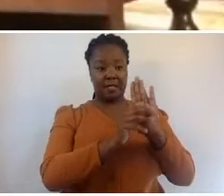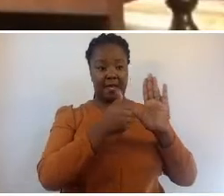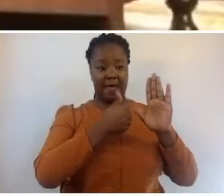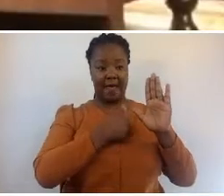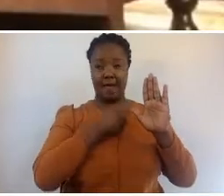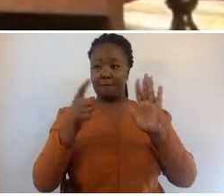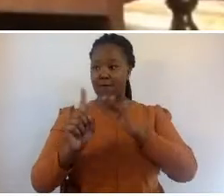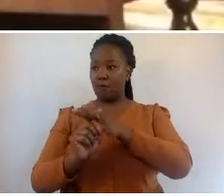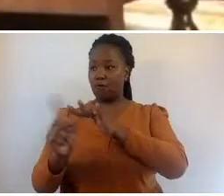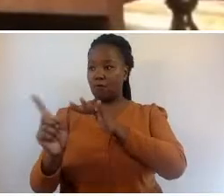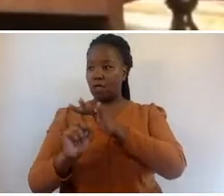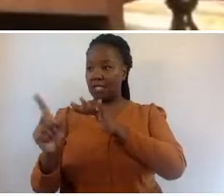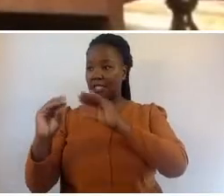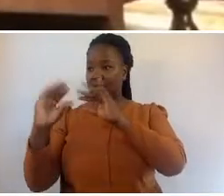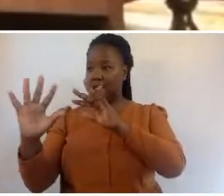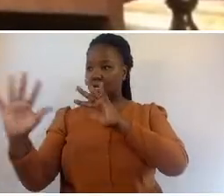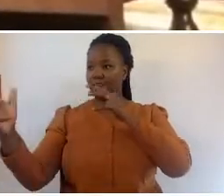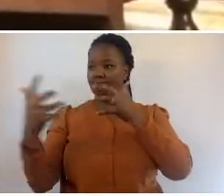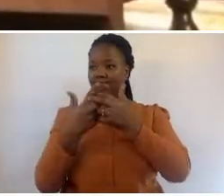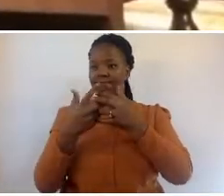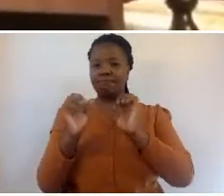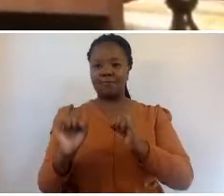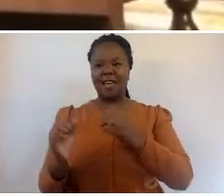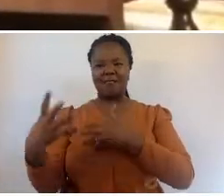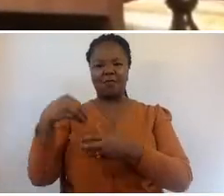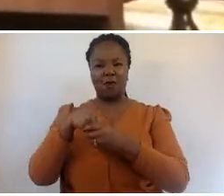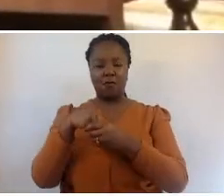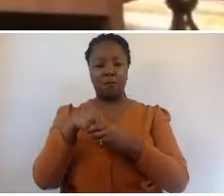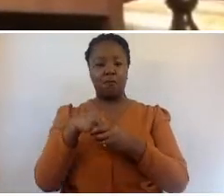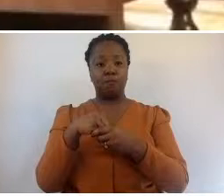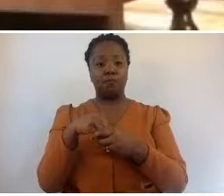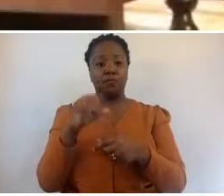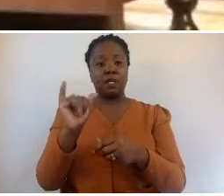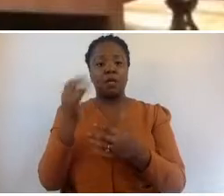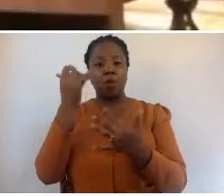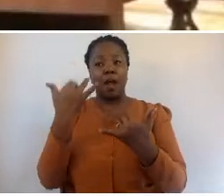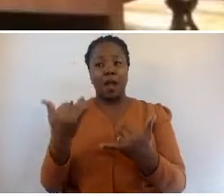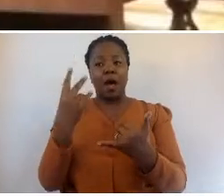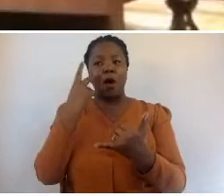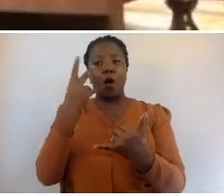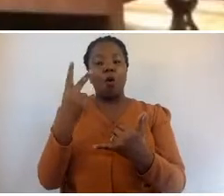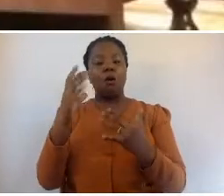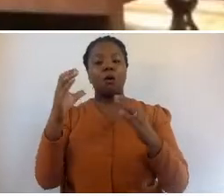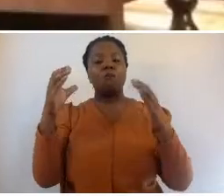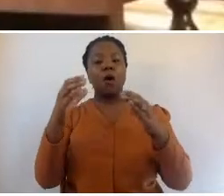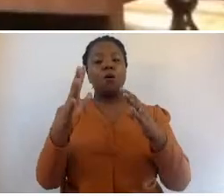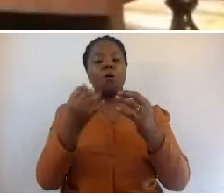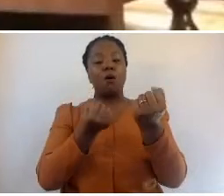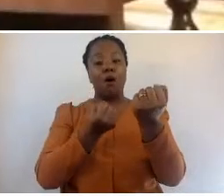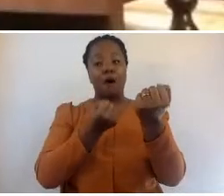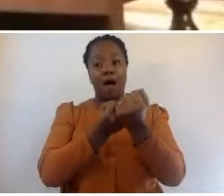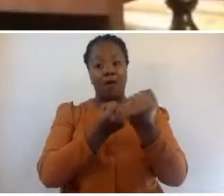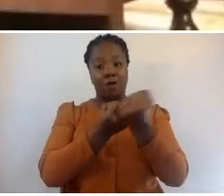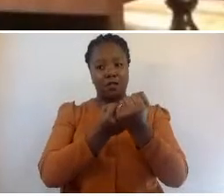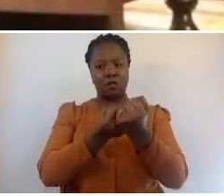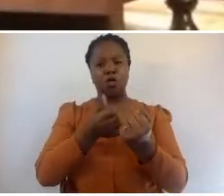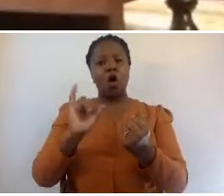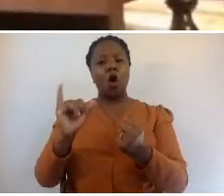réformes pour voir comment on peut bien accueillir les enseignants réfugiés. Donc on examine